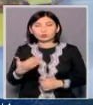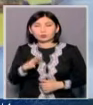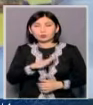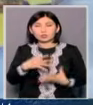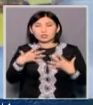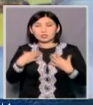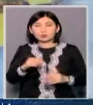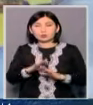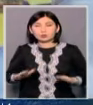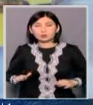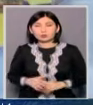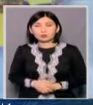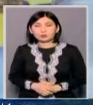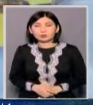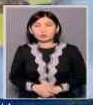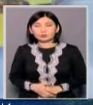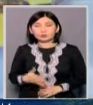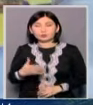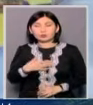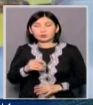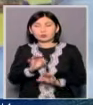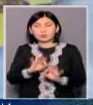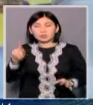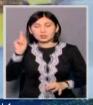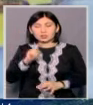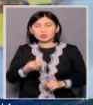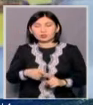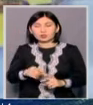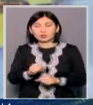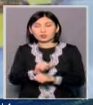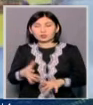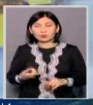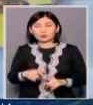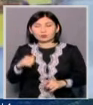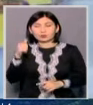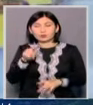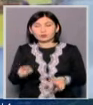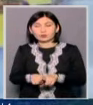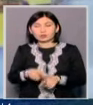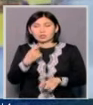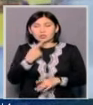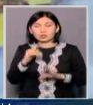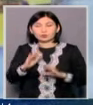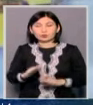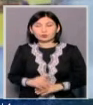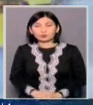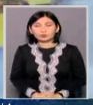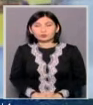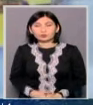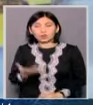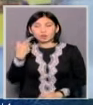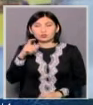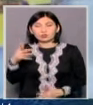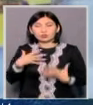были здоровыми детьми и росли. Мы прекрасно знаем, что было в том году пандемия, и в этом мы году в красной зоне находимся. Когда